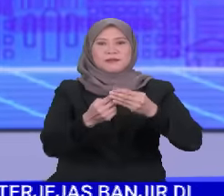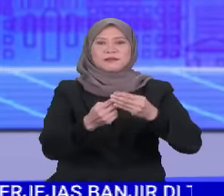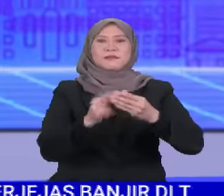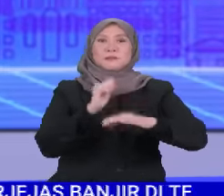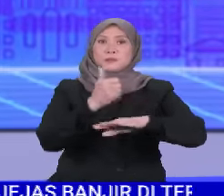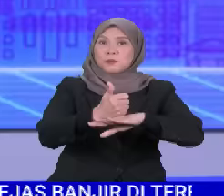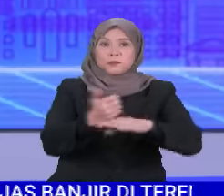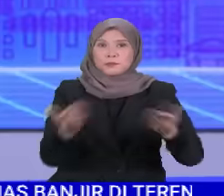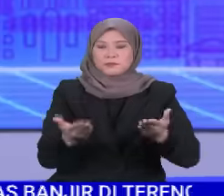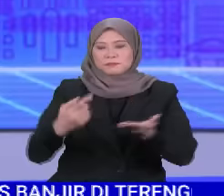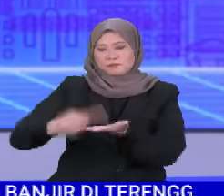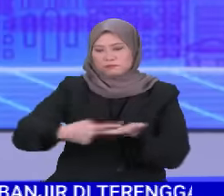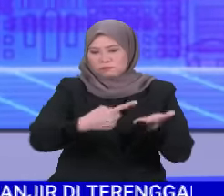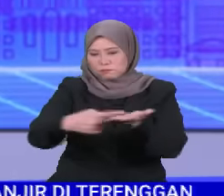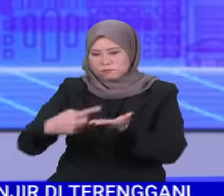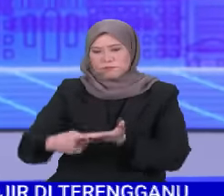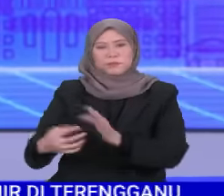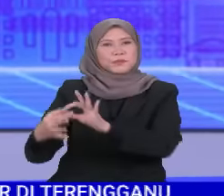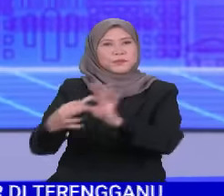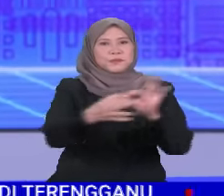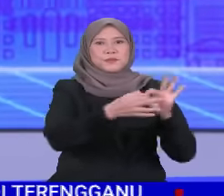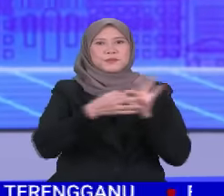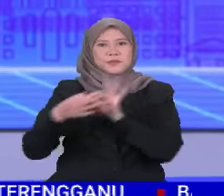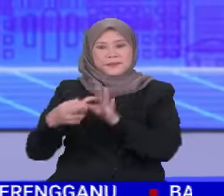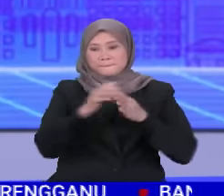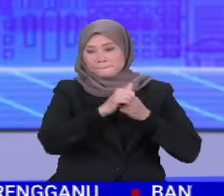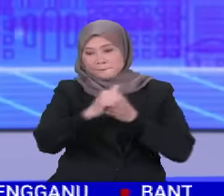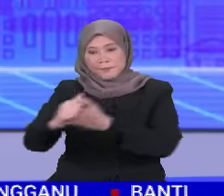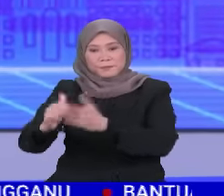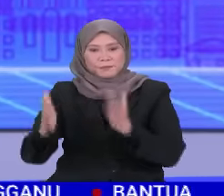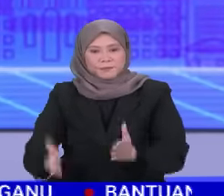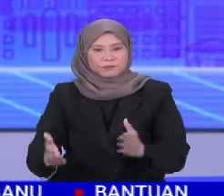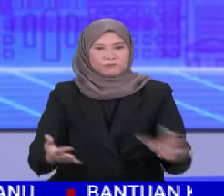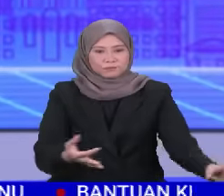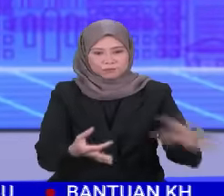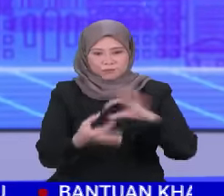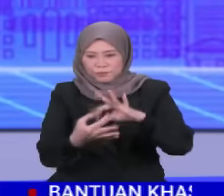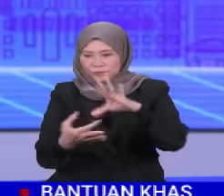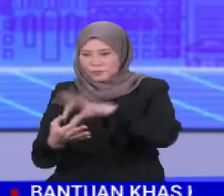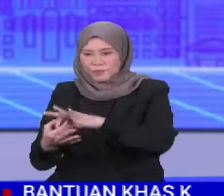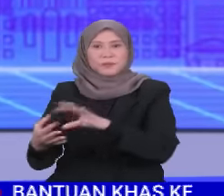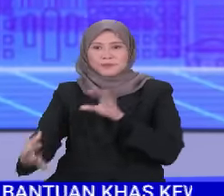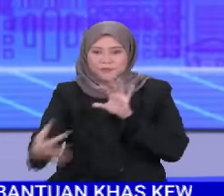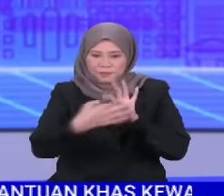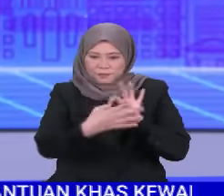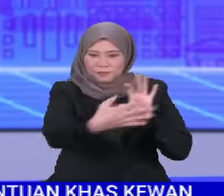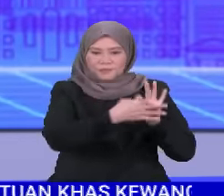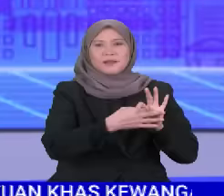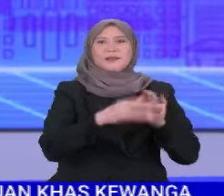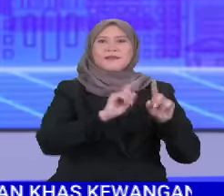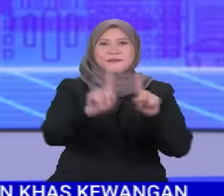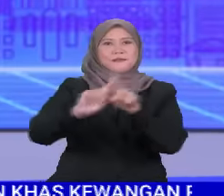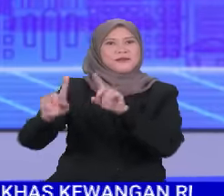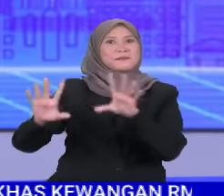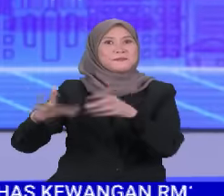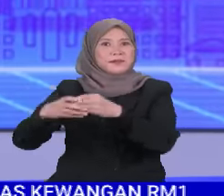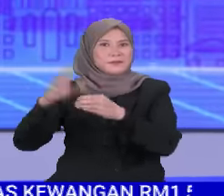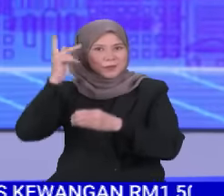wujud hasil perbincangan dan kesepakatan para pemimpin party gabungan yang berbeda Prinsip perjuangan situasi tersebut